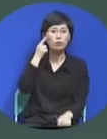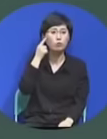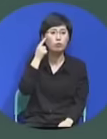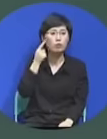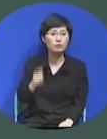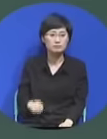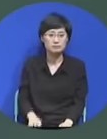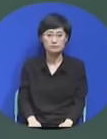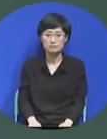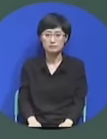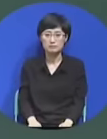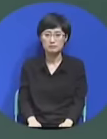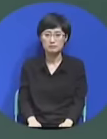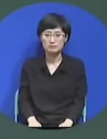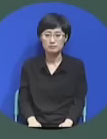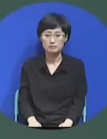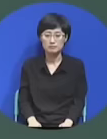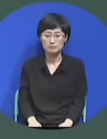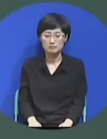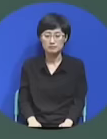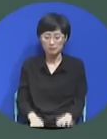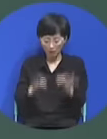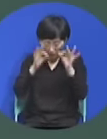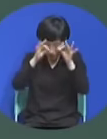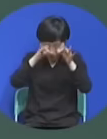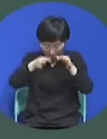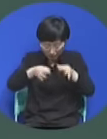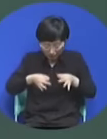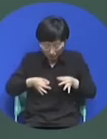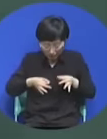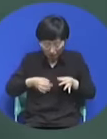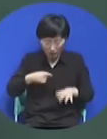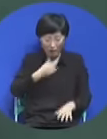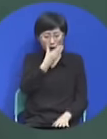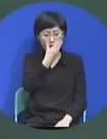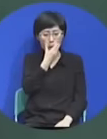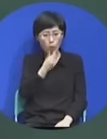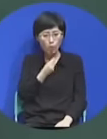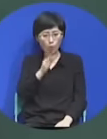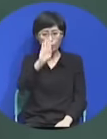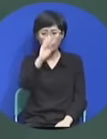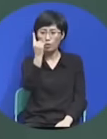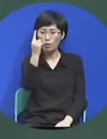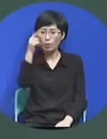전부 잘못된 것을 잘못된 복을 복이라고 알고 있어요.